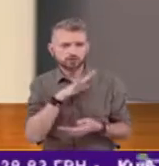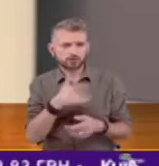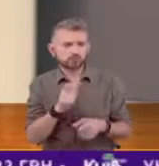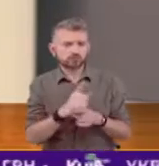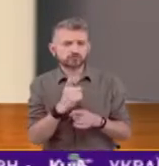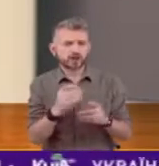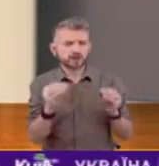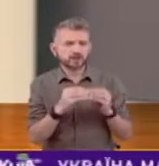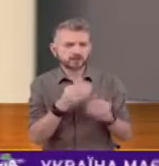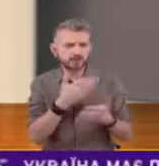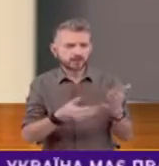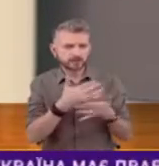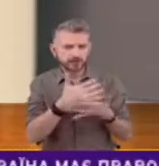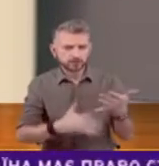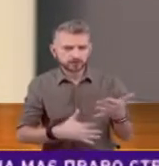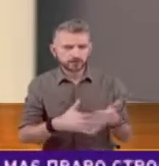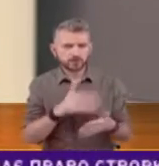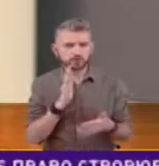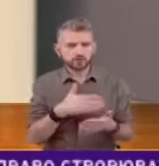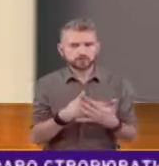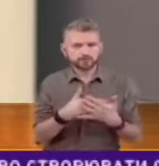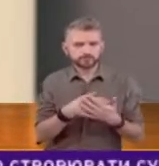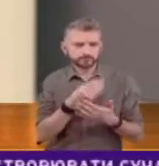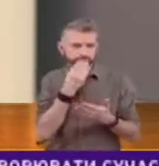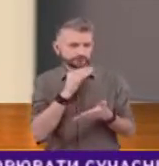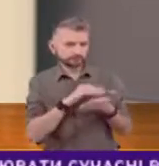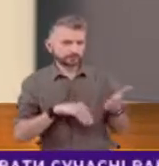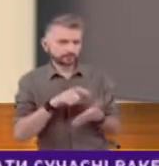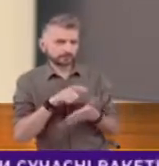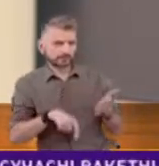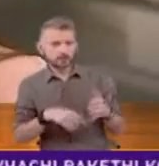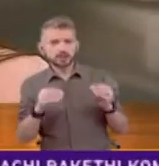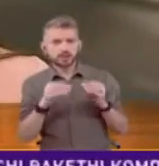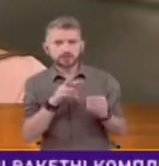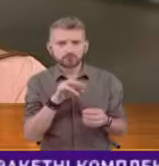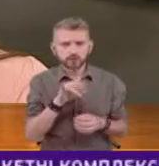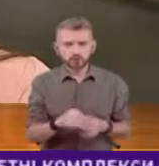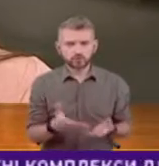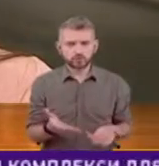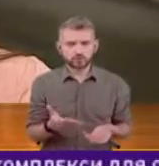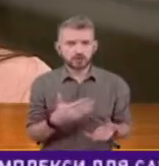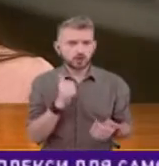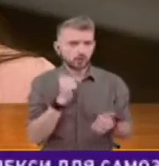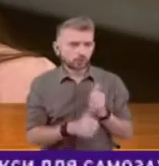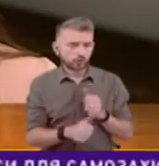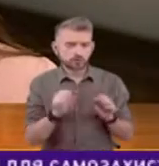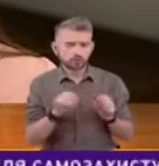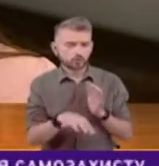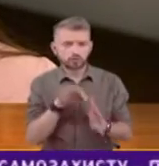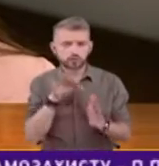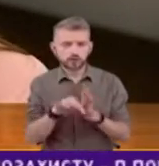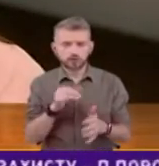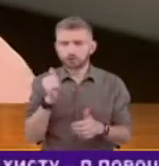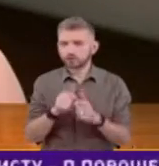110 рецептів, тобто це буде приблизно там, умовно назвемо, я не знаю, 10 меню. Тобто, і кожен зможе обирати,